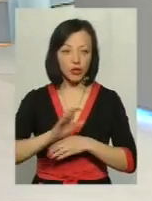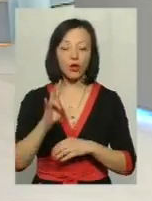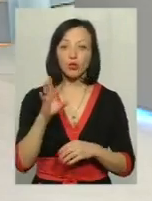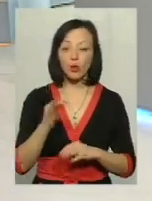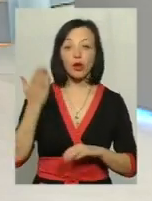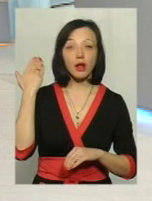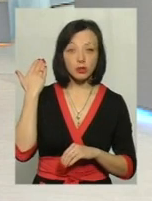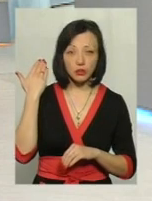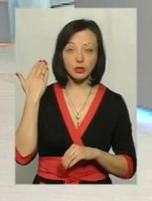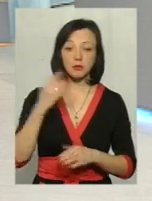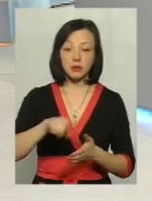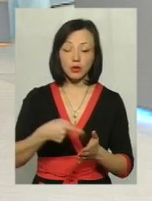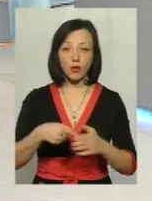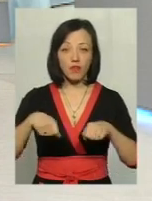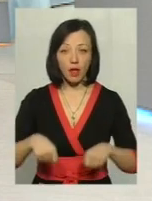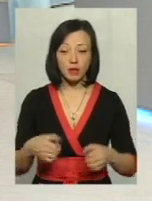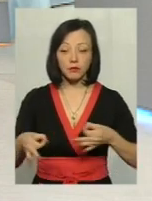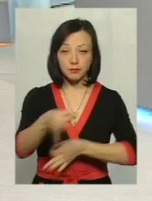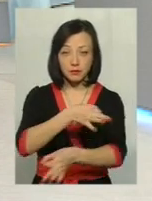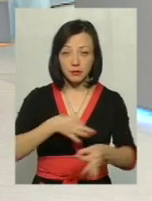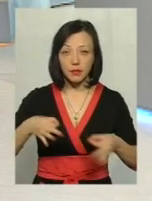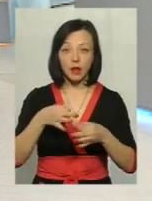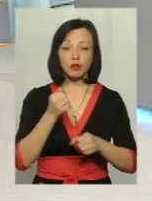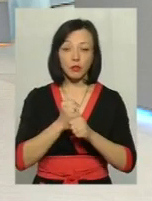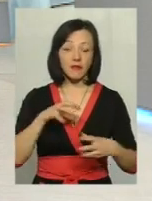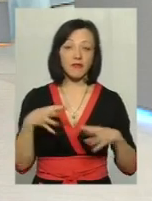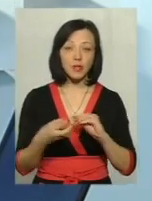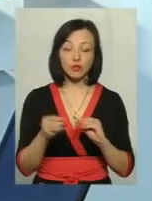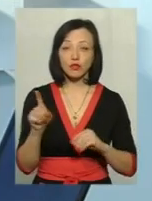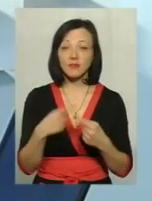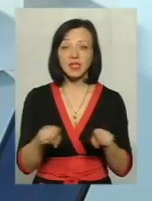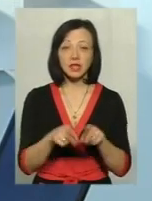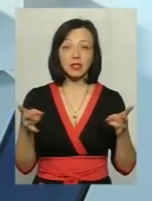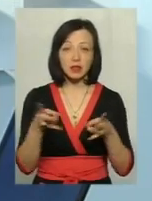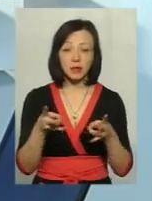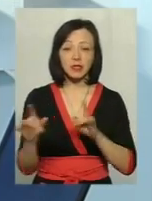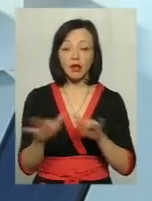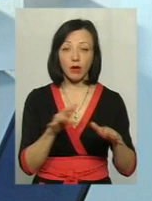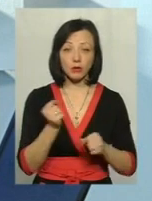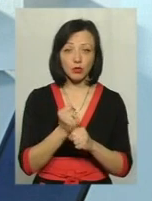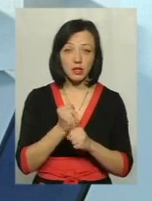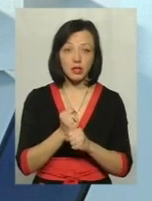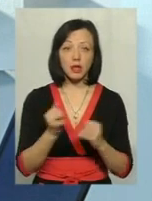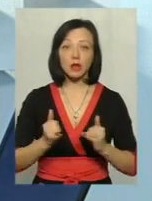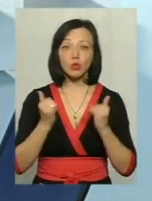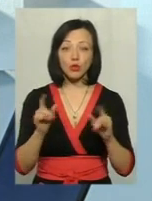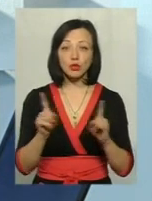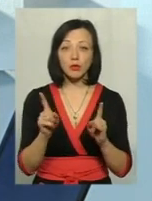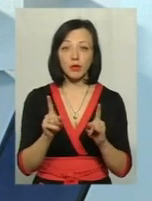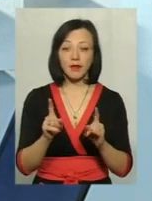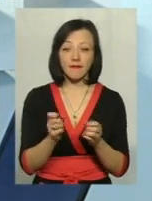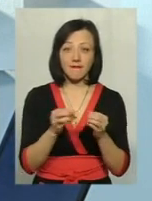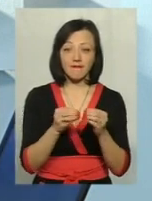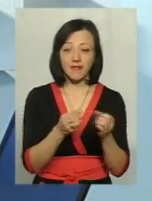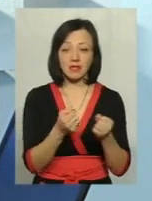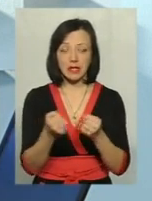ще тоді от з міською владою порадились, і тоді прийшли до висновку, що все-таки треба вживати заходів для того, щоб якось його